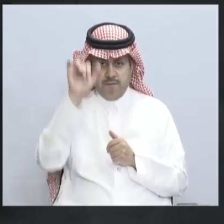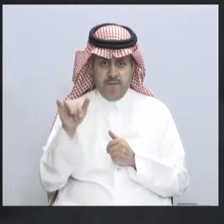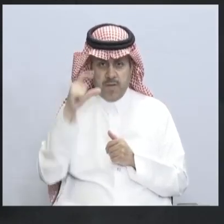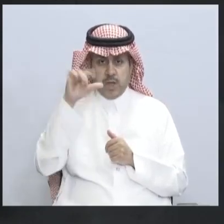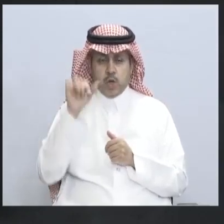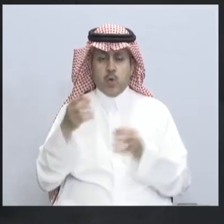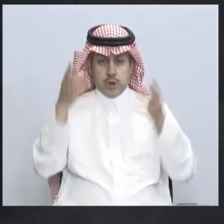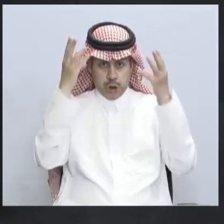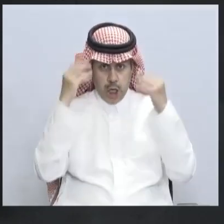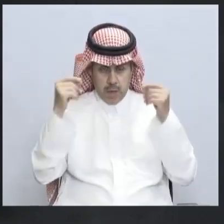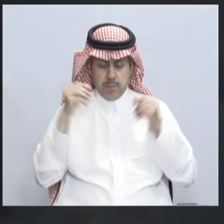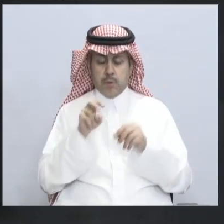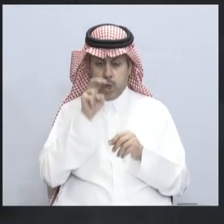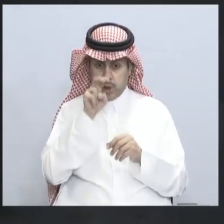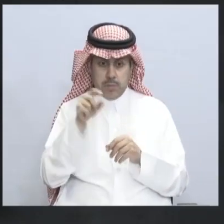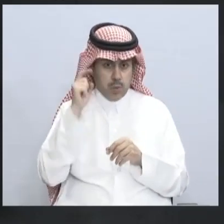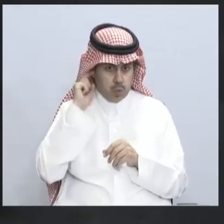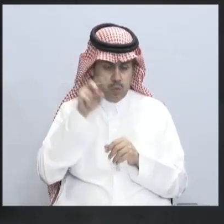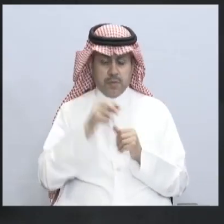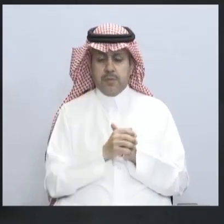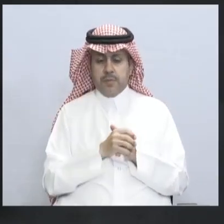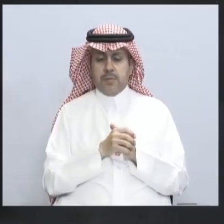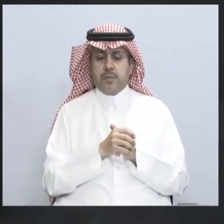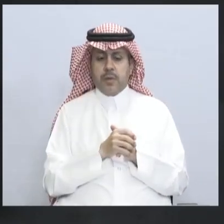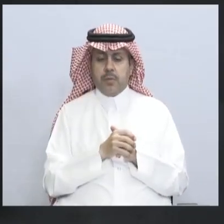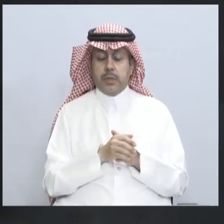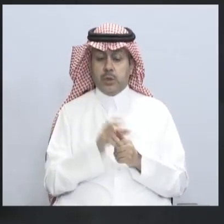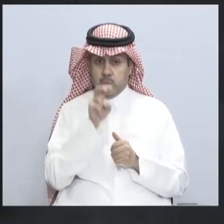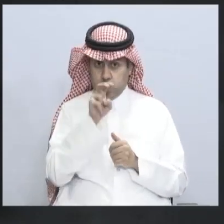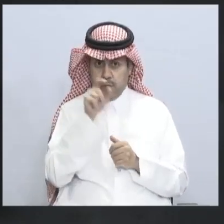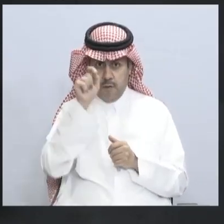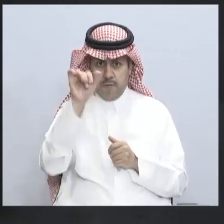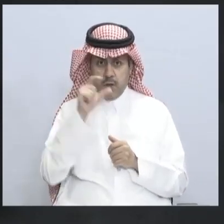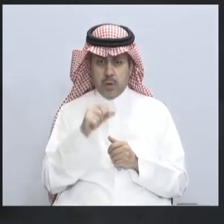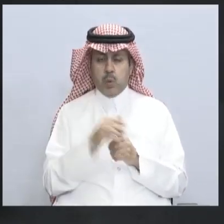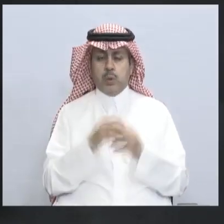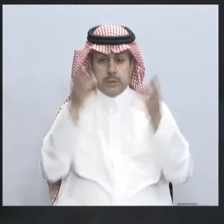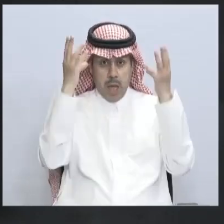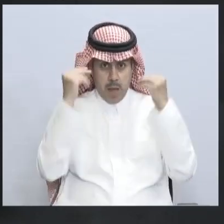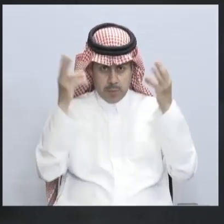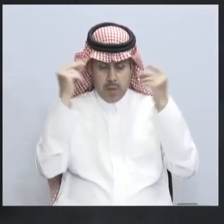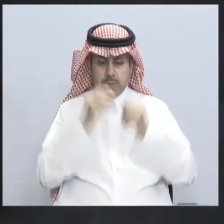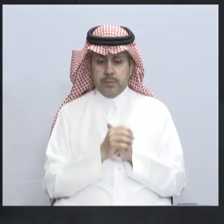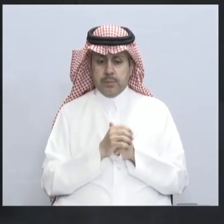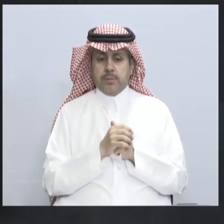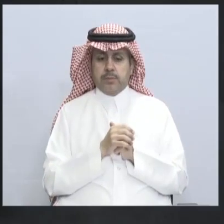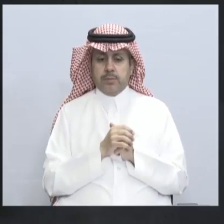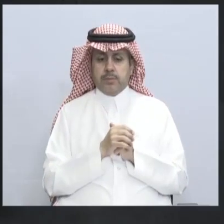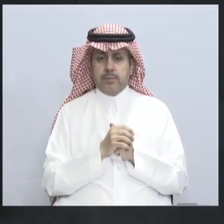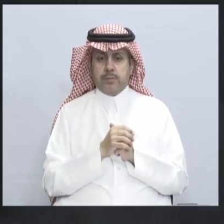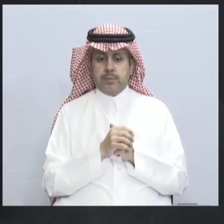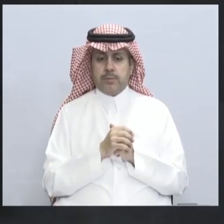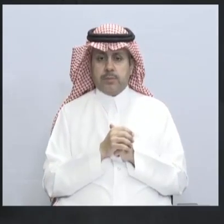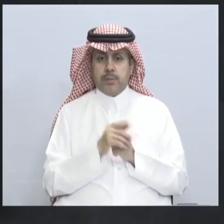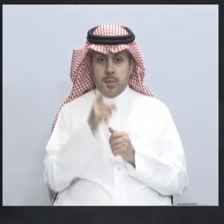يتحدث عن سنن العيد فارجو ان نقوم بالمتابعه والتركيز مع هذا المقطع التعليمي المفيد